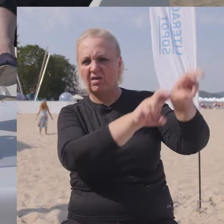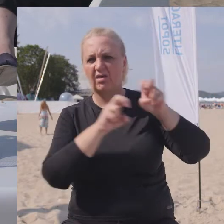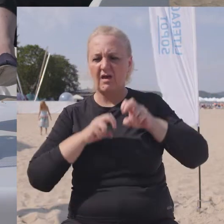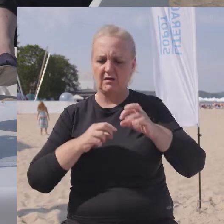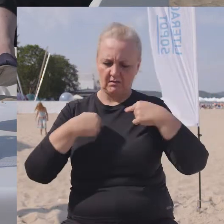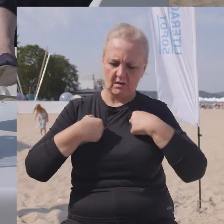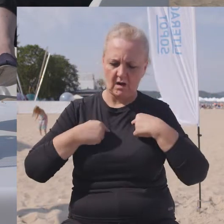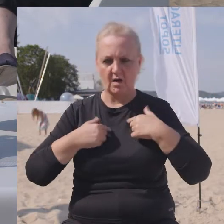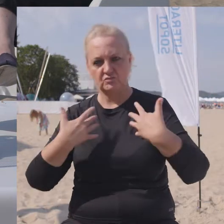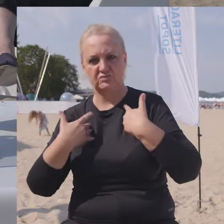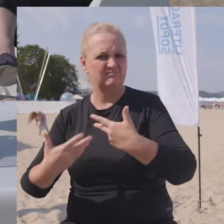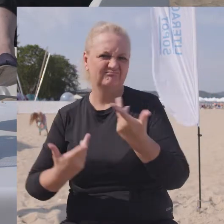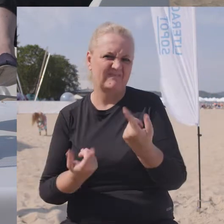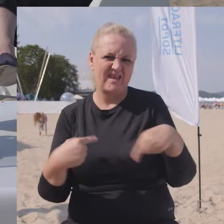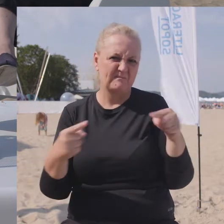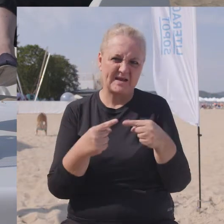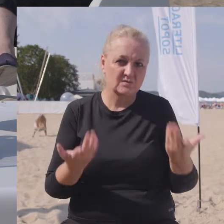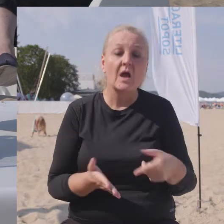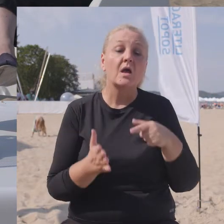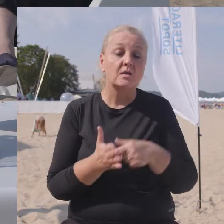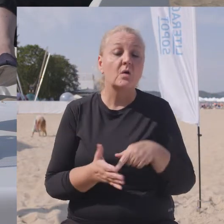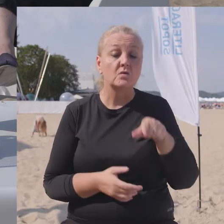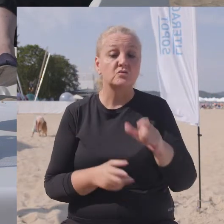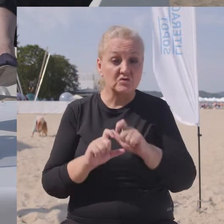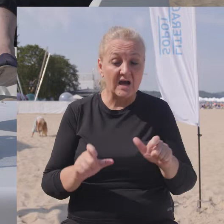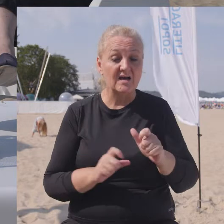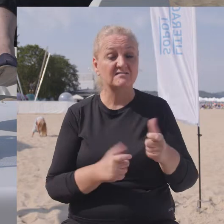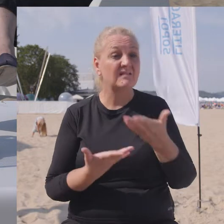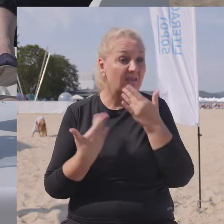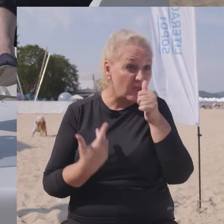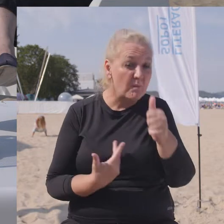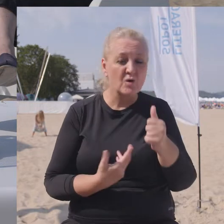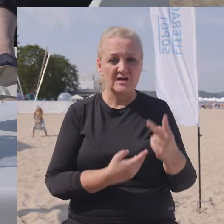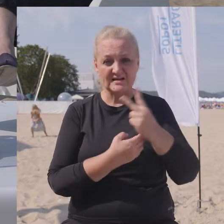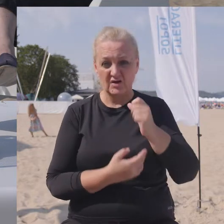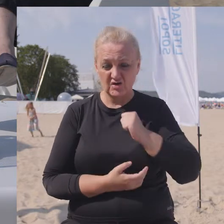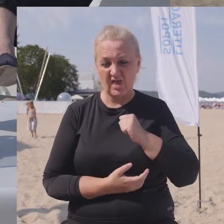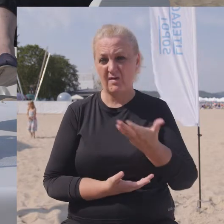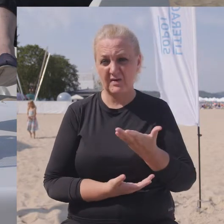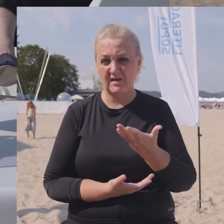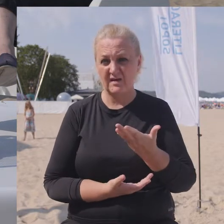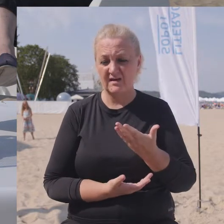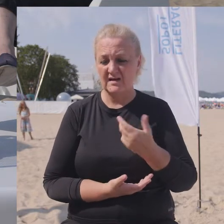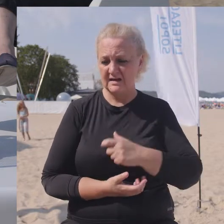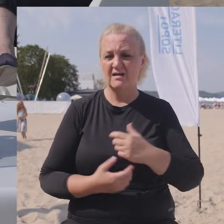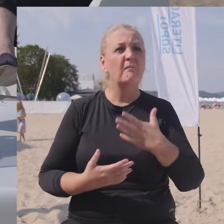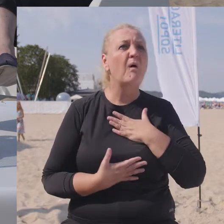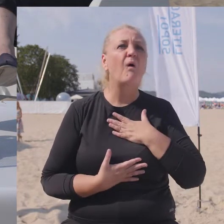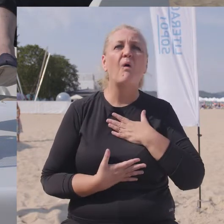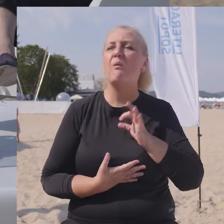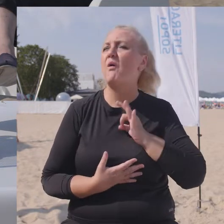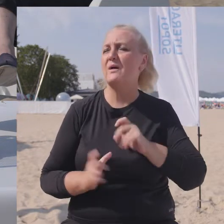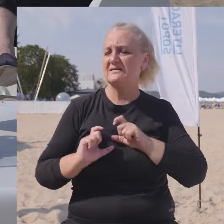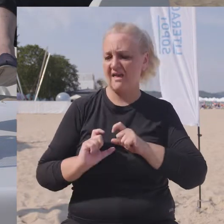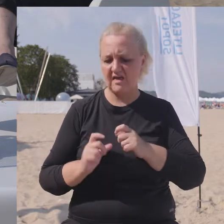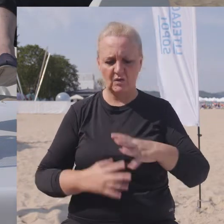I ten moment, w którym my nie jesteśmy w stanie zaufać sobie i robić tego, co nam dyktuje, nie wiem, serce, dusza, a pewnie